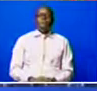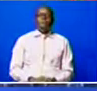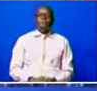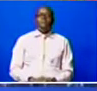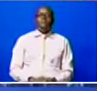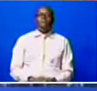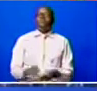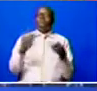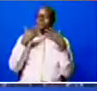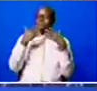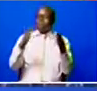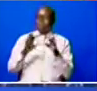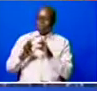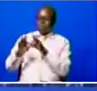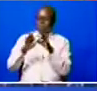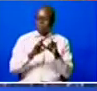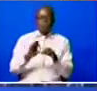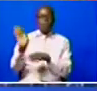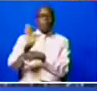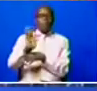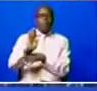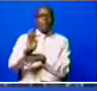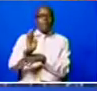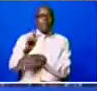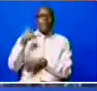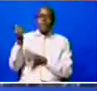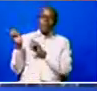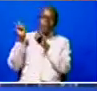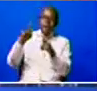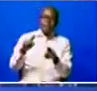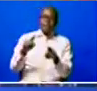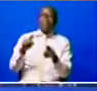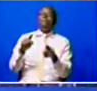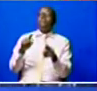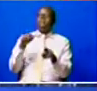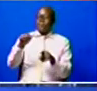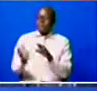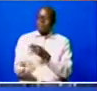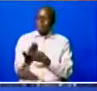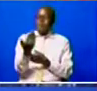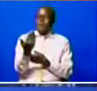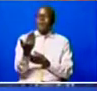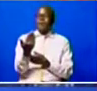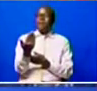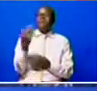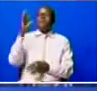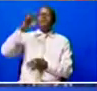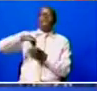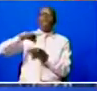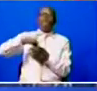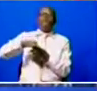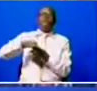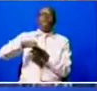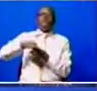We also thank the population of Burundi who turned out early this morning to vote for